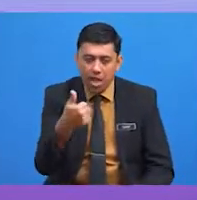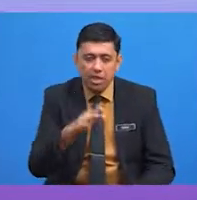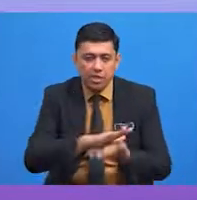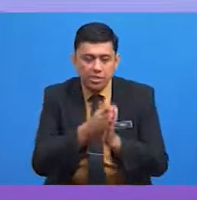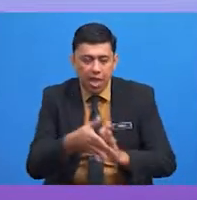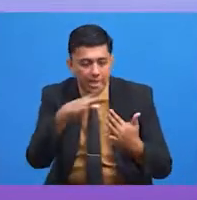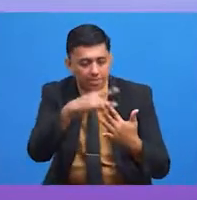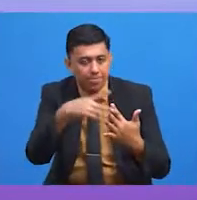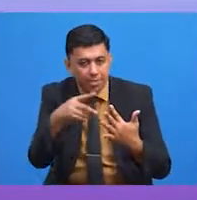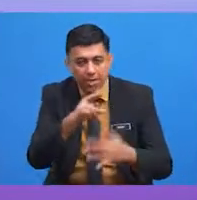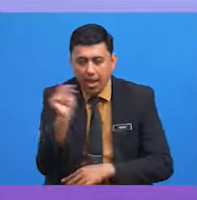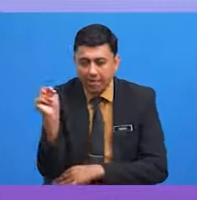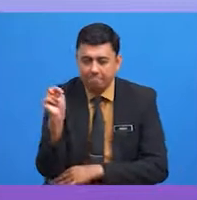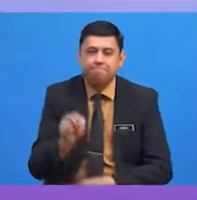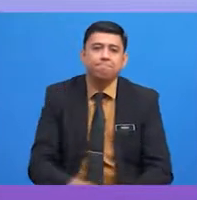pilihan.